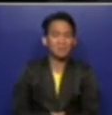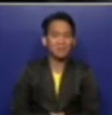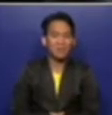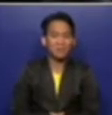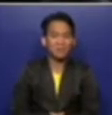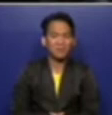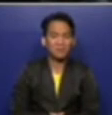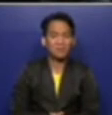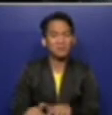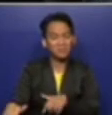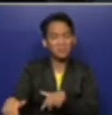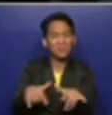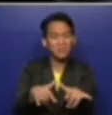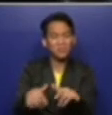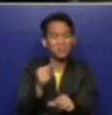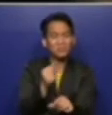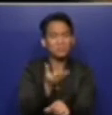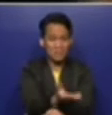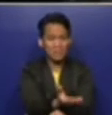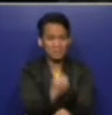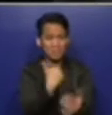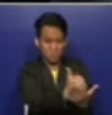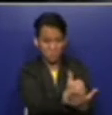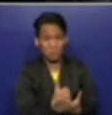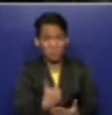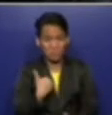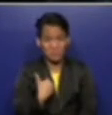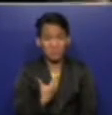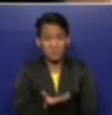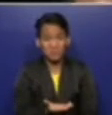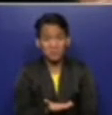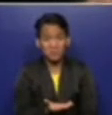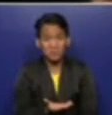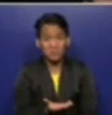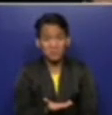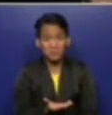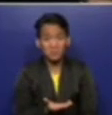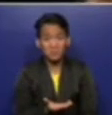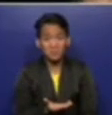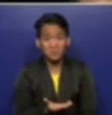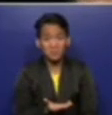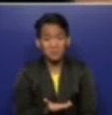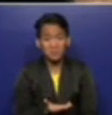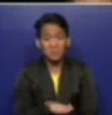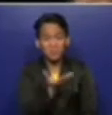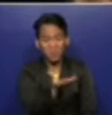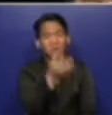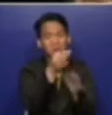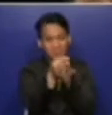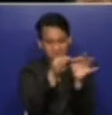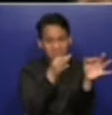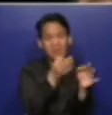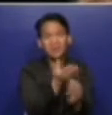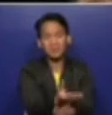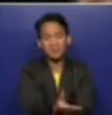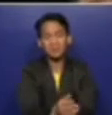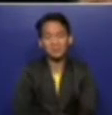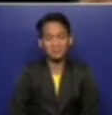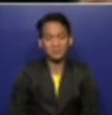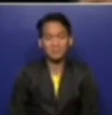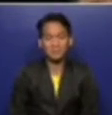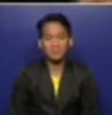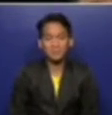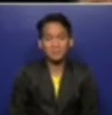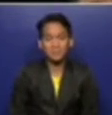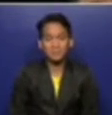ผู้ชุมนุมอย่างไรผ่านท่านประธานไปครับขอรายละเอียดครับ เชิญท่านรัฐมนตรี